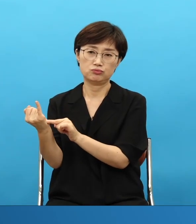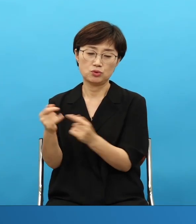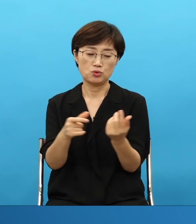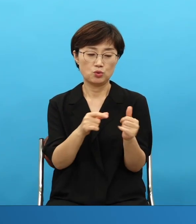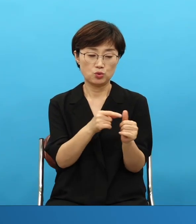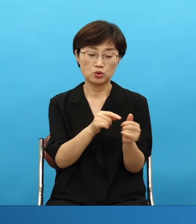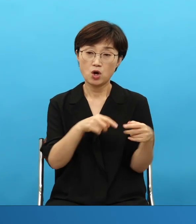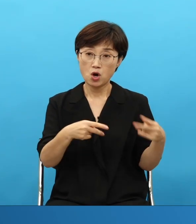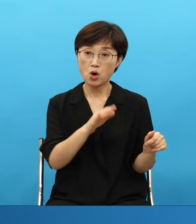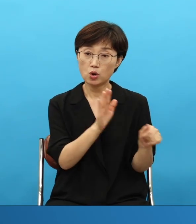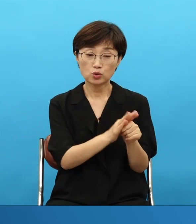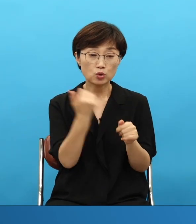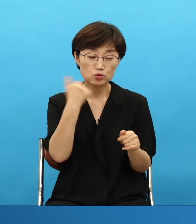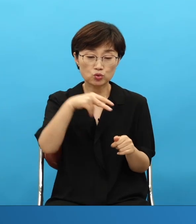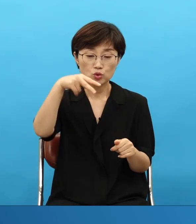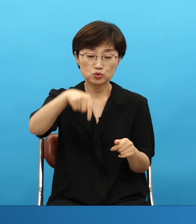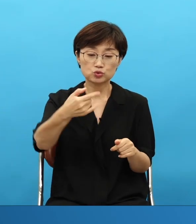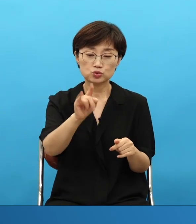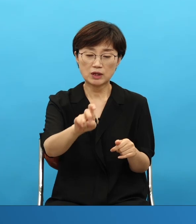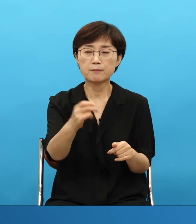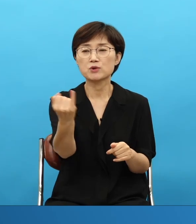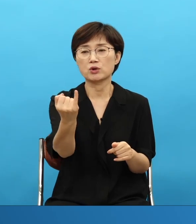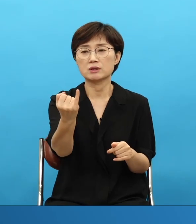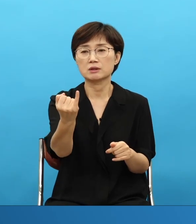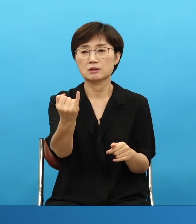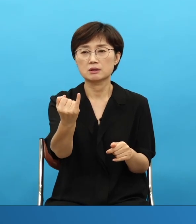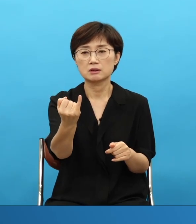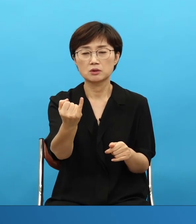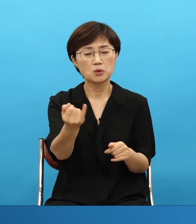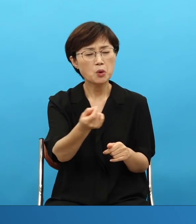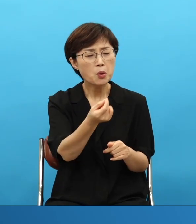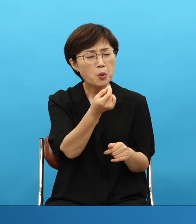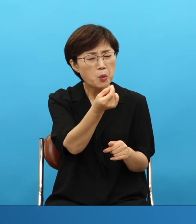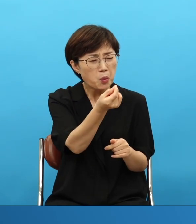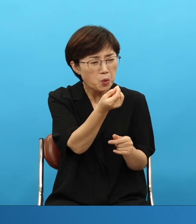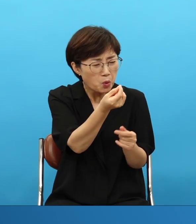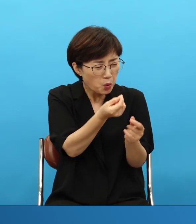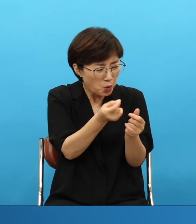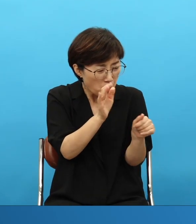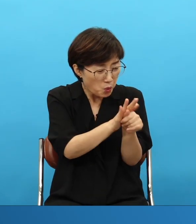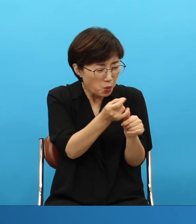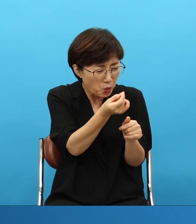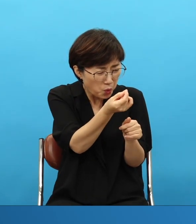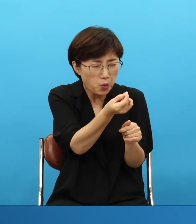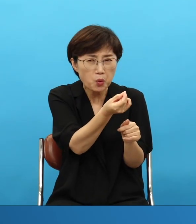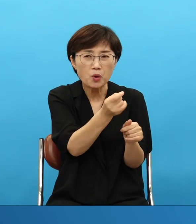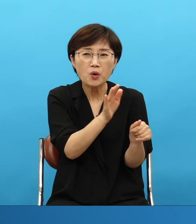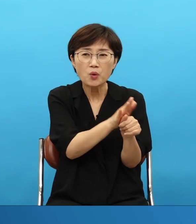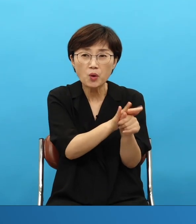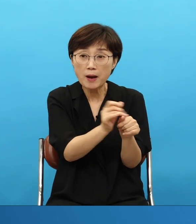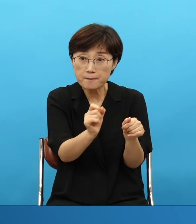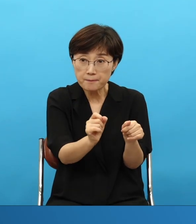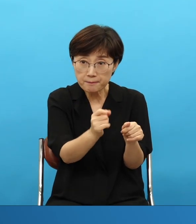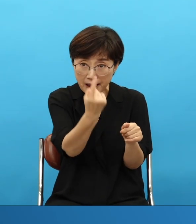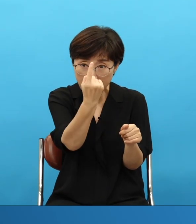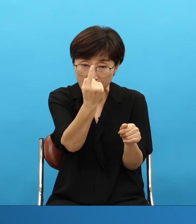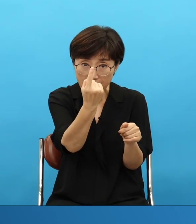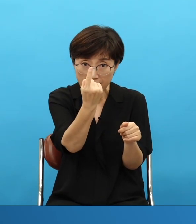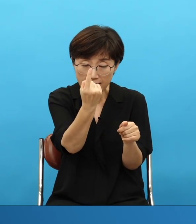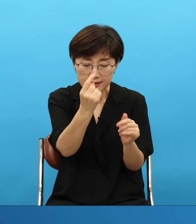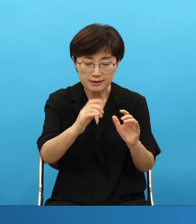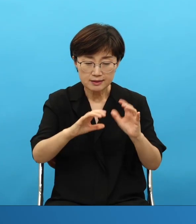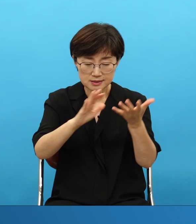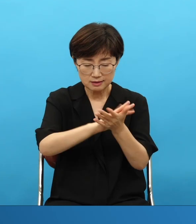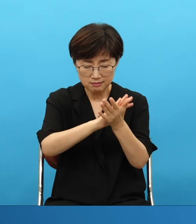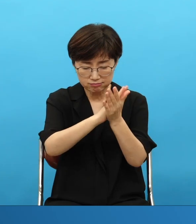수넴 여인. And the Shulamite 작은 woman 겁니다. who helped Elisha. It's a small thing. 천지 개벽시키는 시간표 속에 들어간 거란 말이에요. They